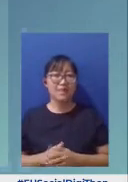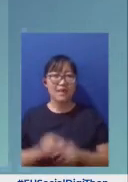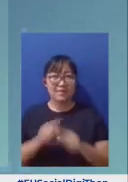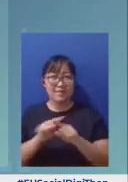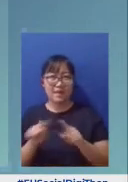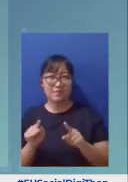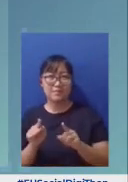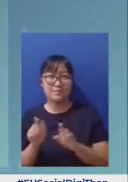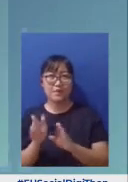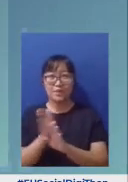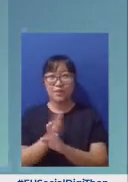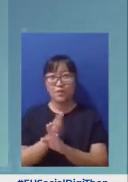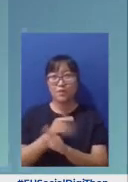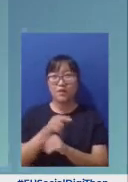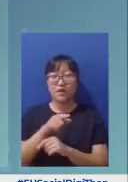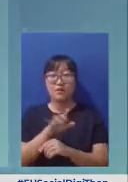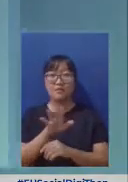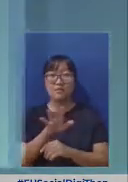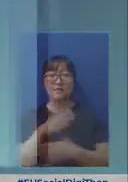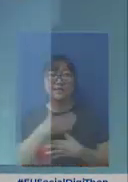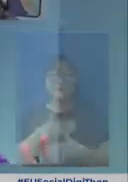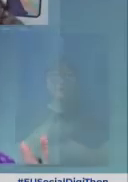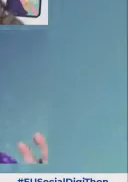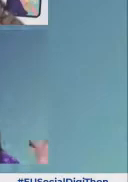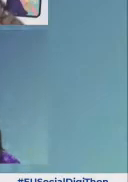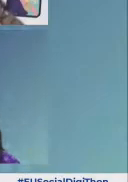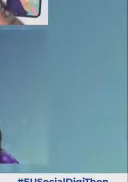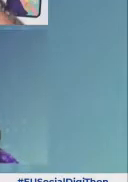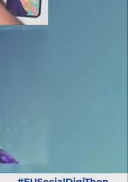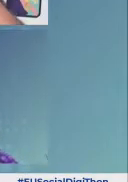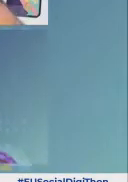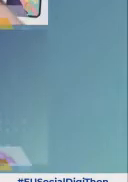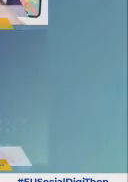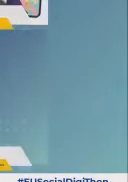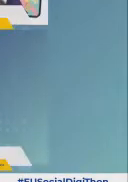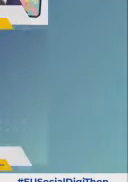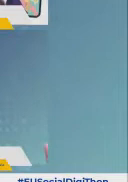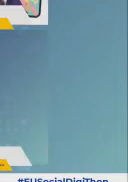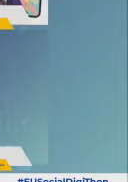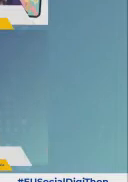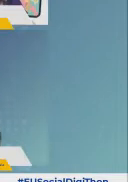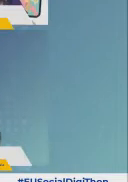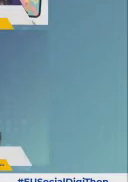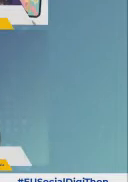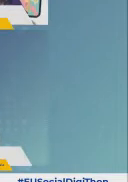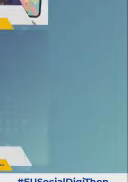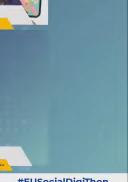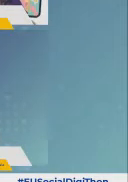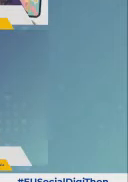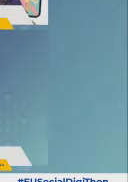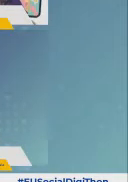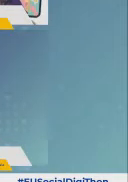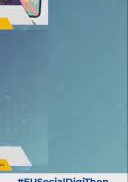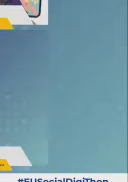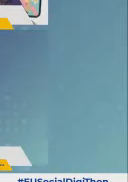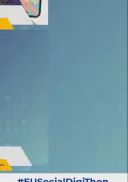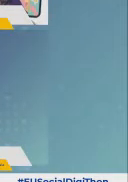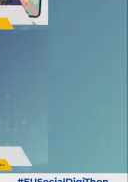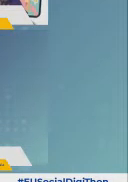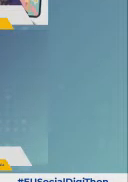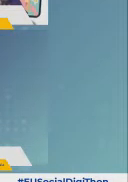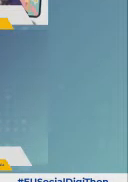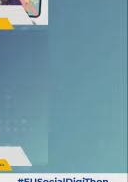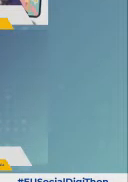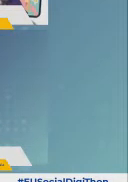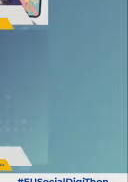kita belum mengabadikan 4 narasumber kita hari ini, Bu Diana, Ibu Ana, dan kemudian Ibu